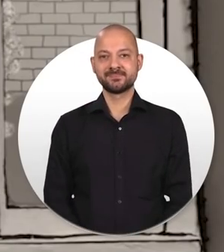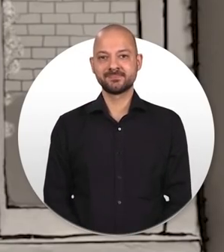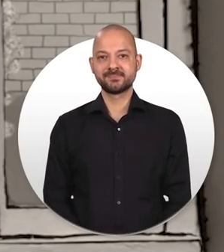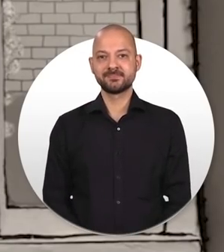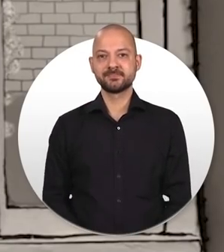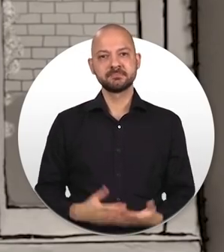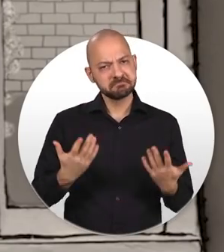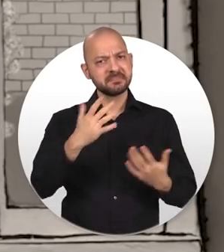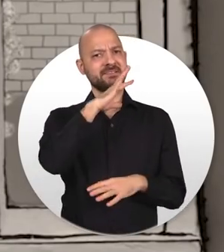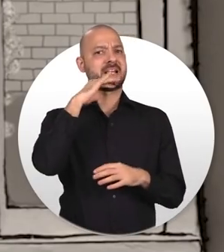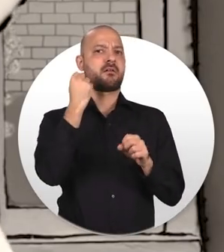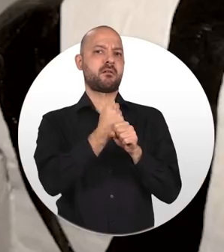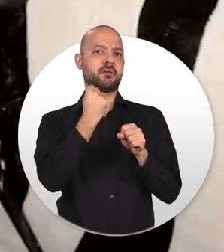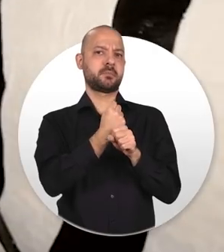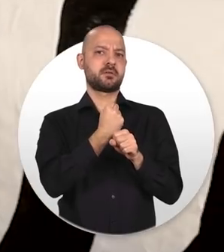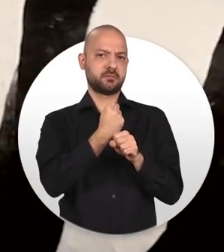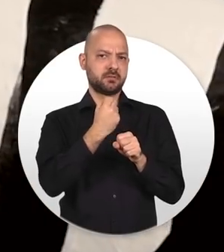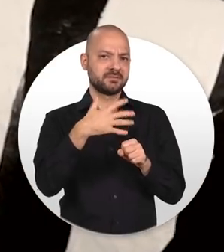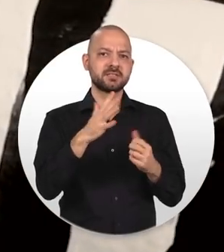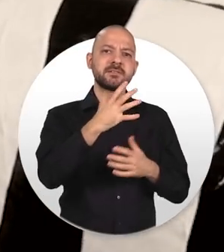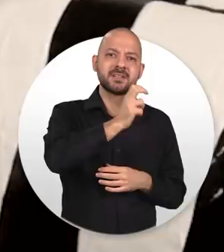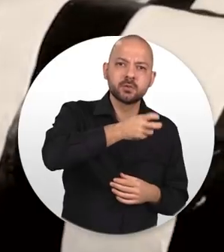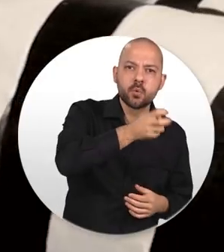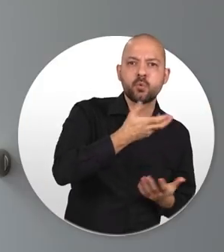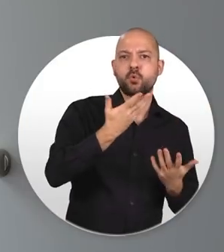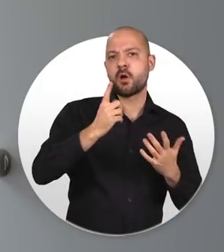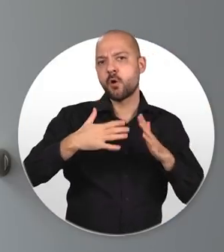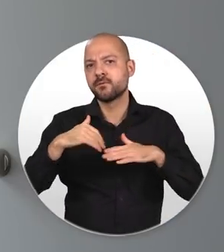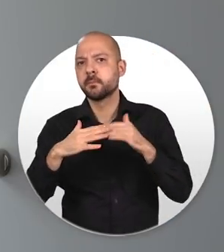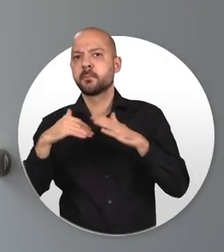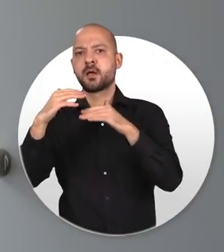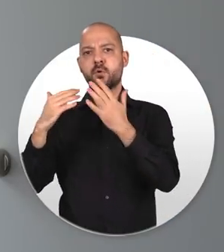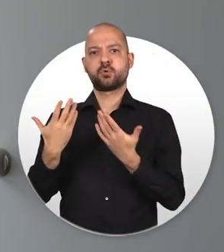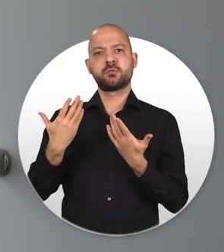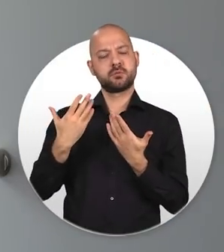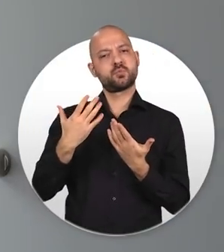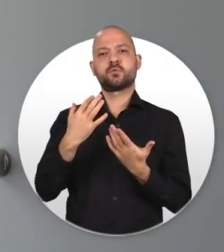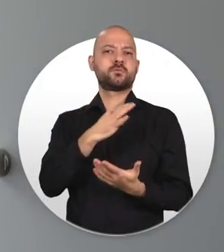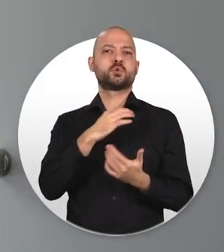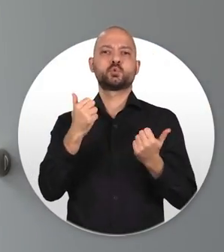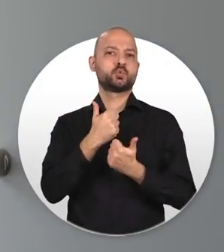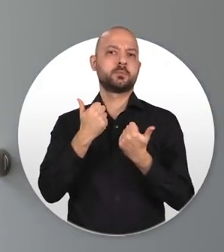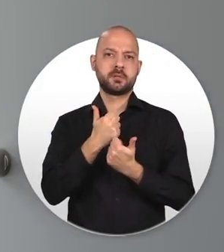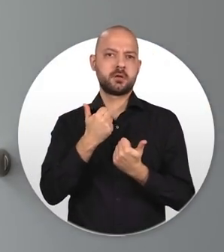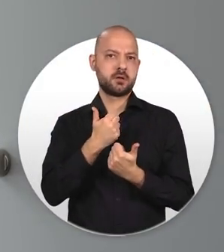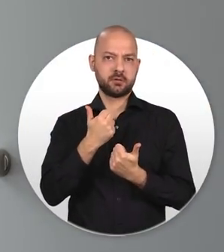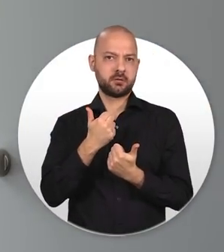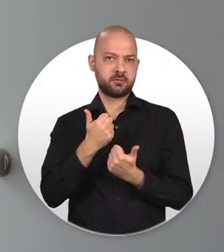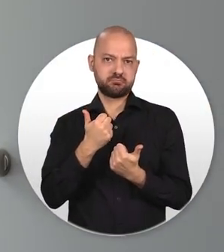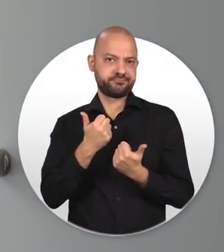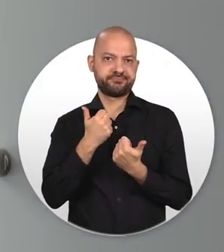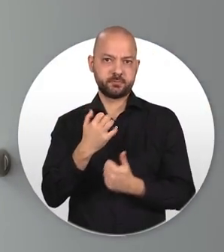viel zugetauft. Viel Arbeit gehabt, für alles wiederholen, alles aufbauen.